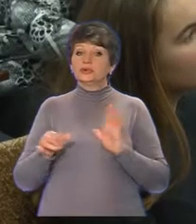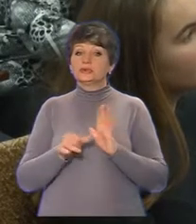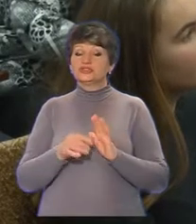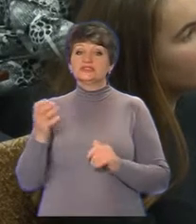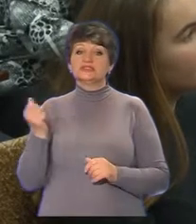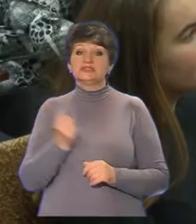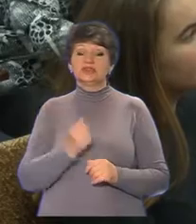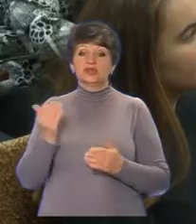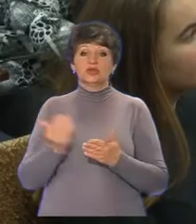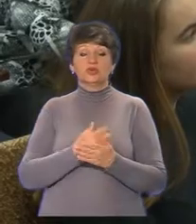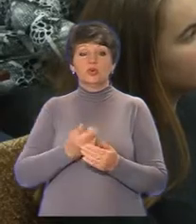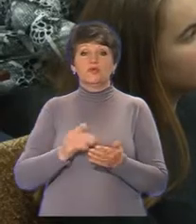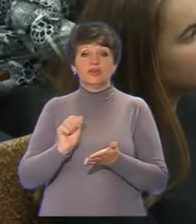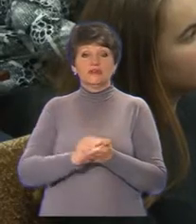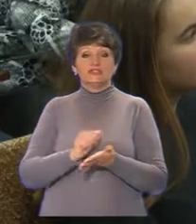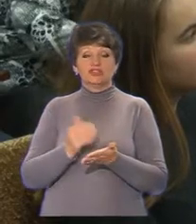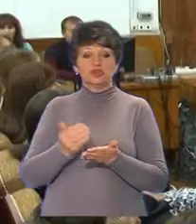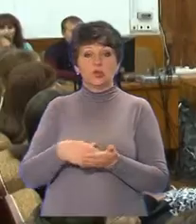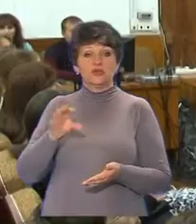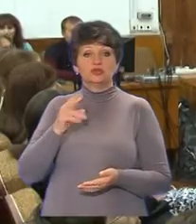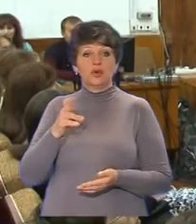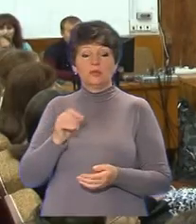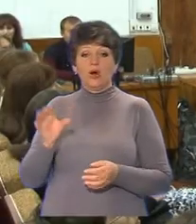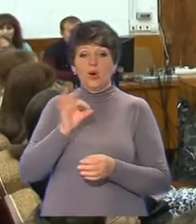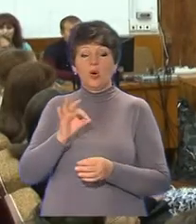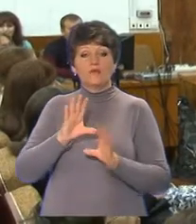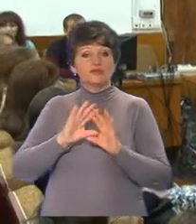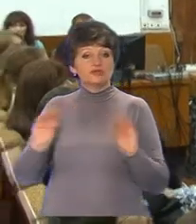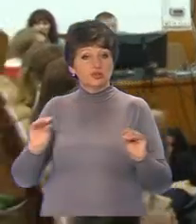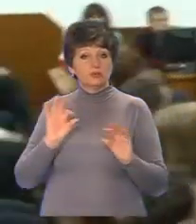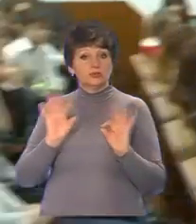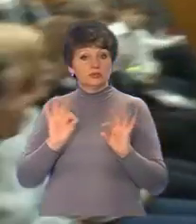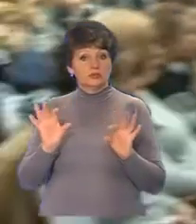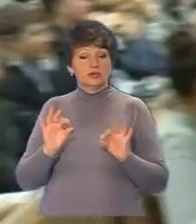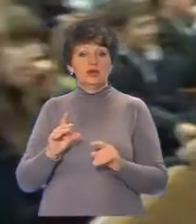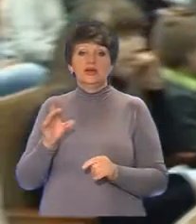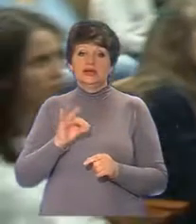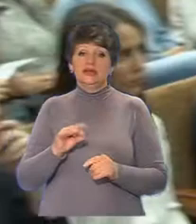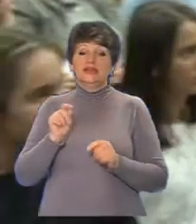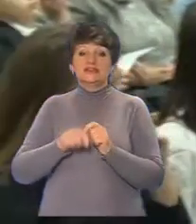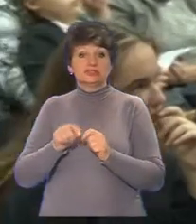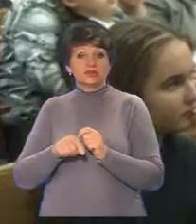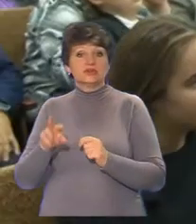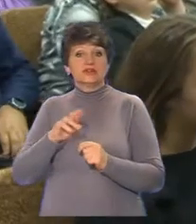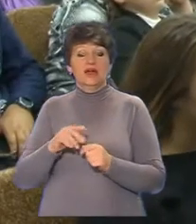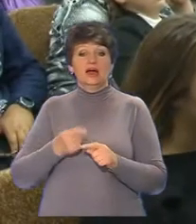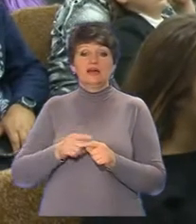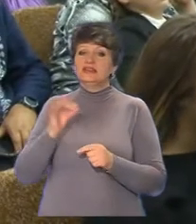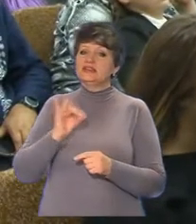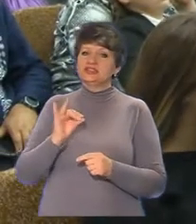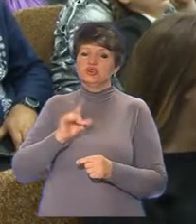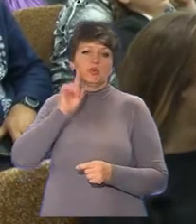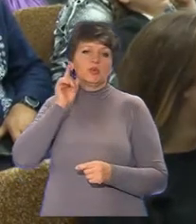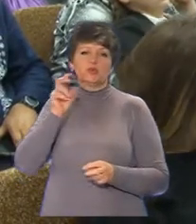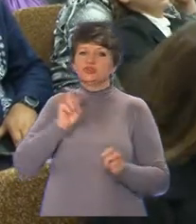Протягом 6 тижнів у виданнях «Нова доба», «Прочерк», «Інсі.КЮА», «Про все» будуть з'являтися оповідання, своєрідні інструкції для квесту.